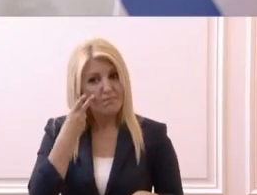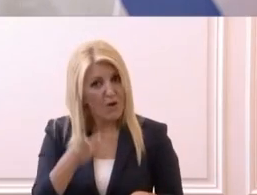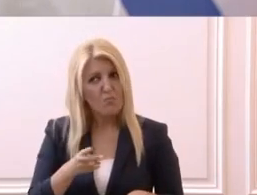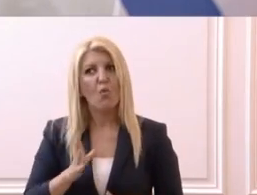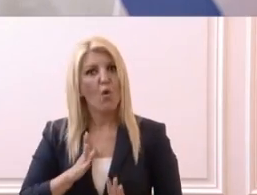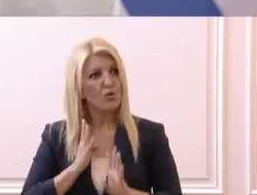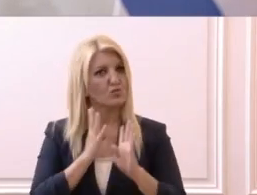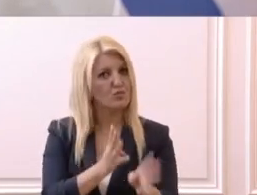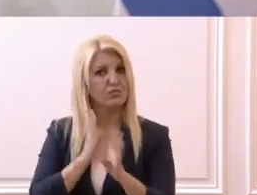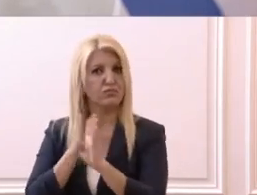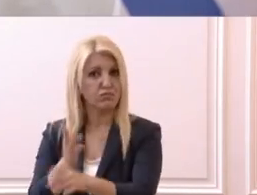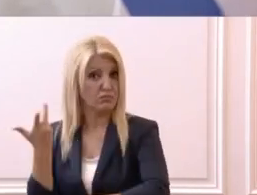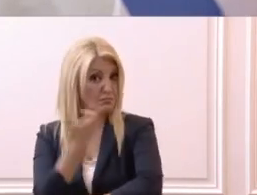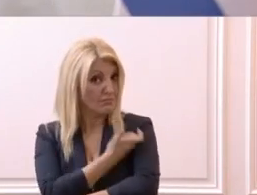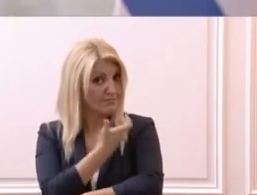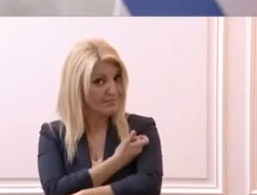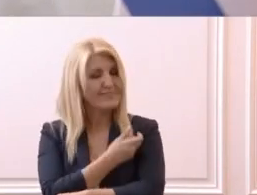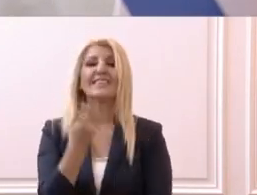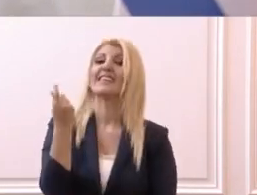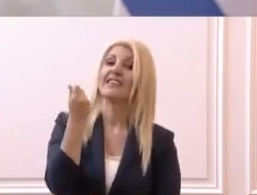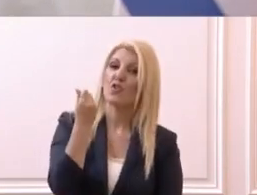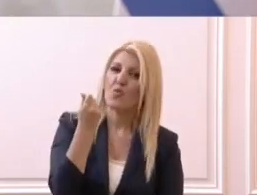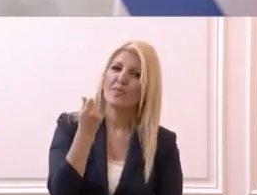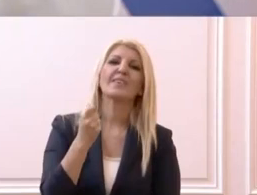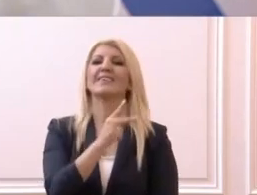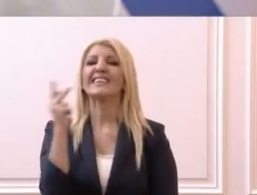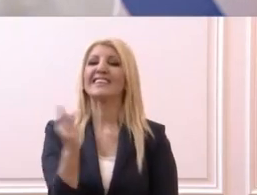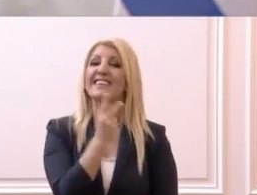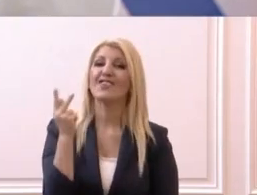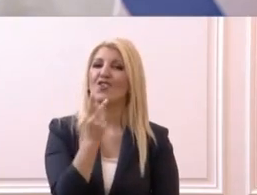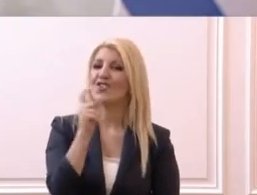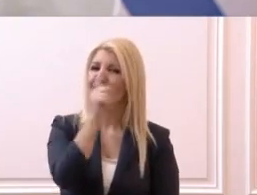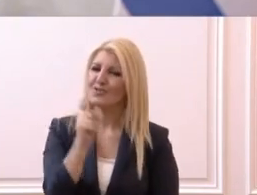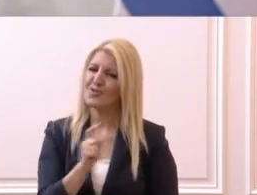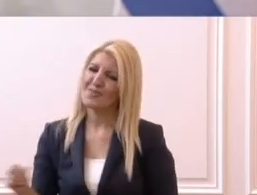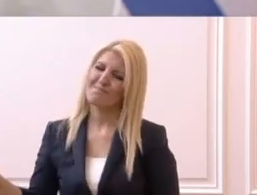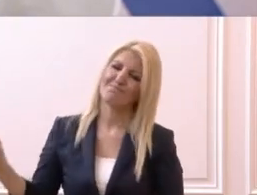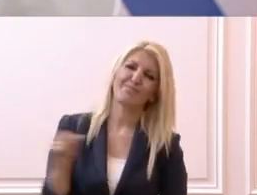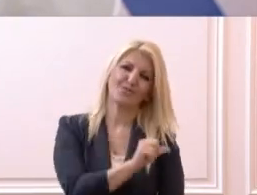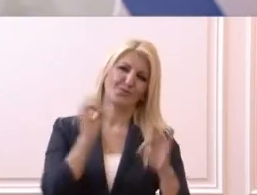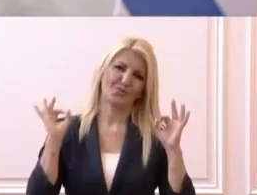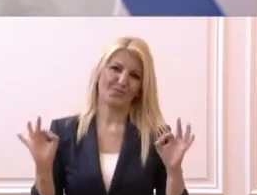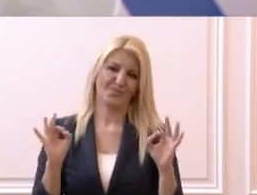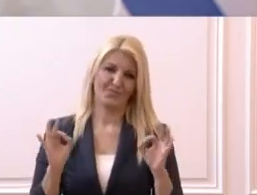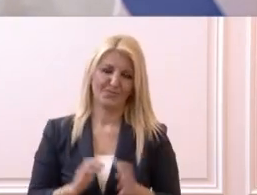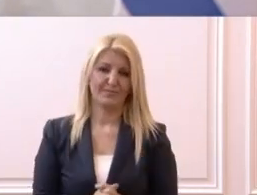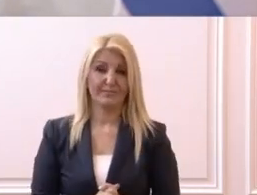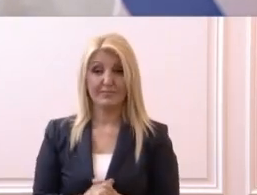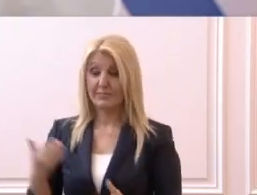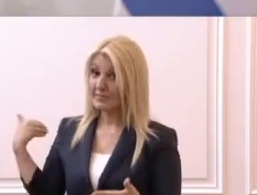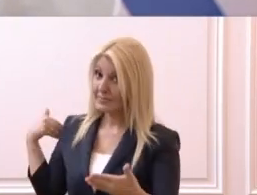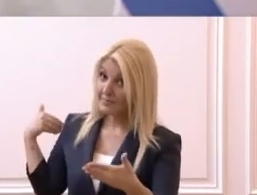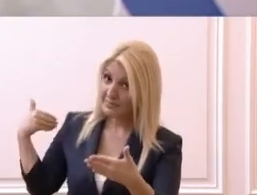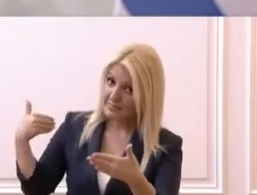η οικονομική και κοινωνική ζωή επιστρέφει ξανά στους κανονικούς της ρυθμούς. Όλο αυτό το διάστημα